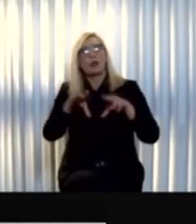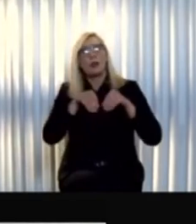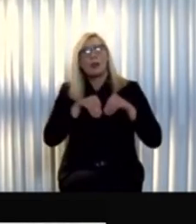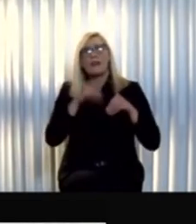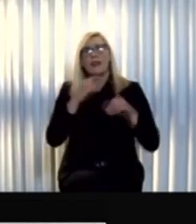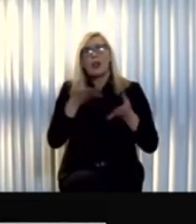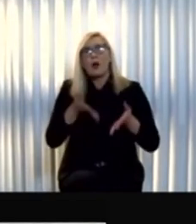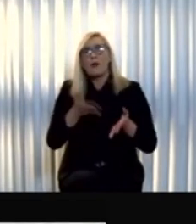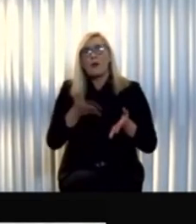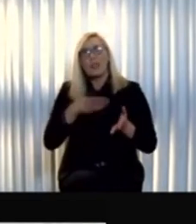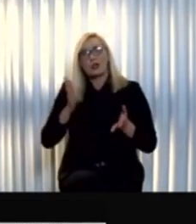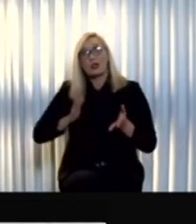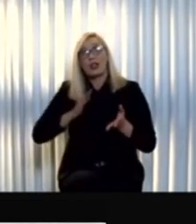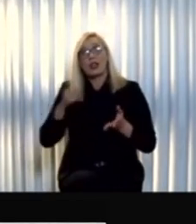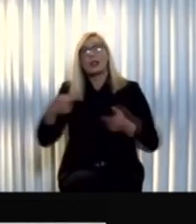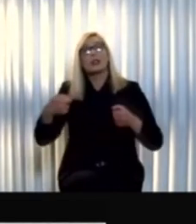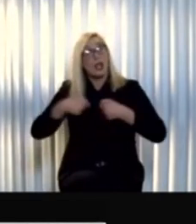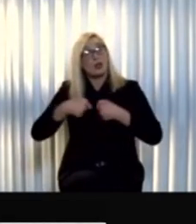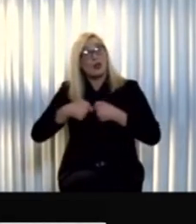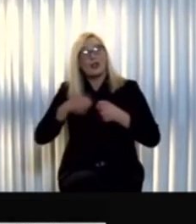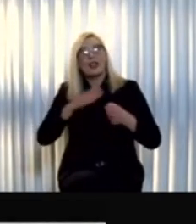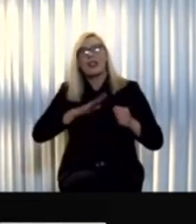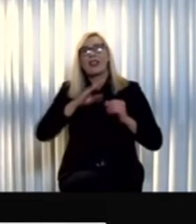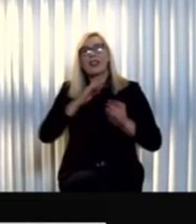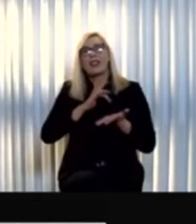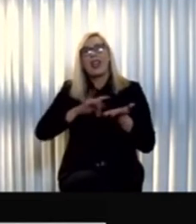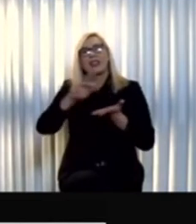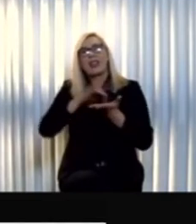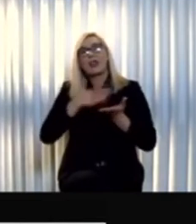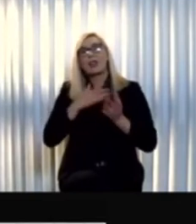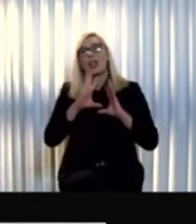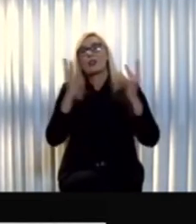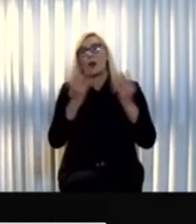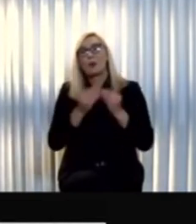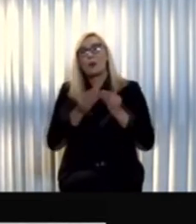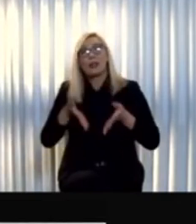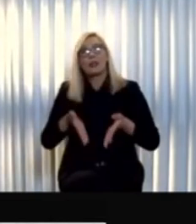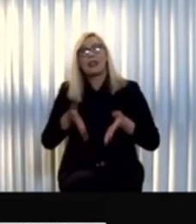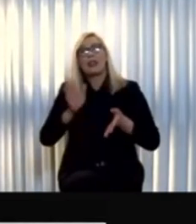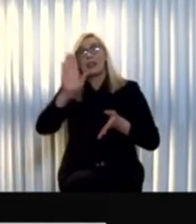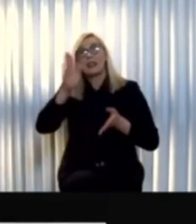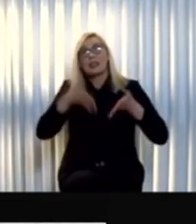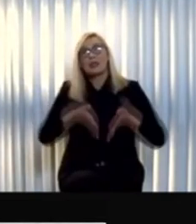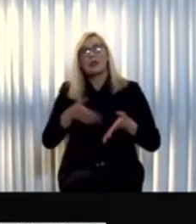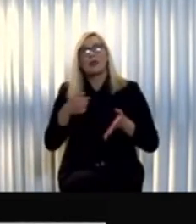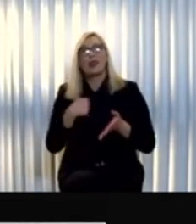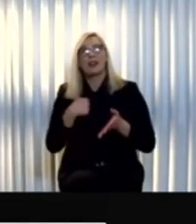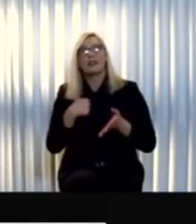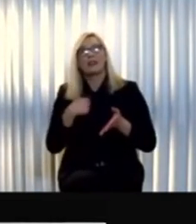наши сограѓани се сојузници на целото наше општество и дека тие се тука за да сметаме на